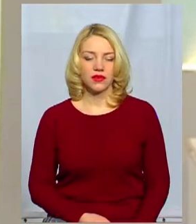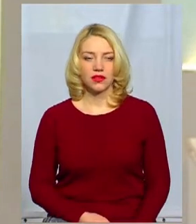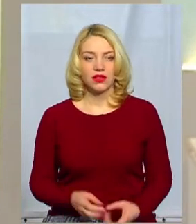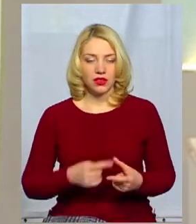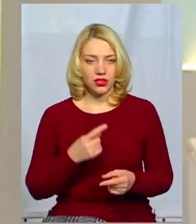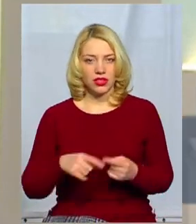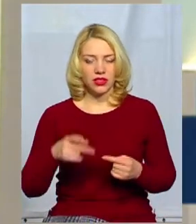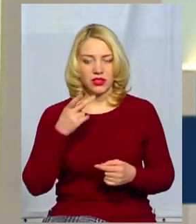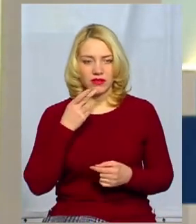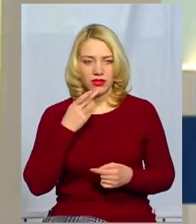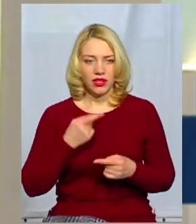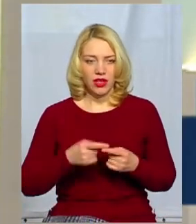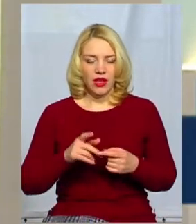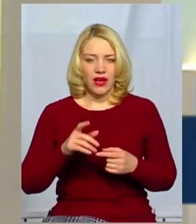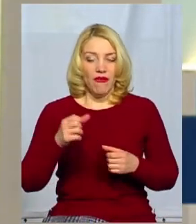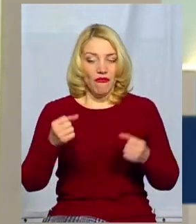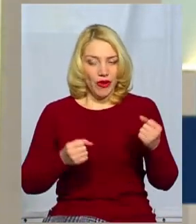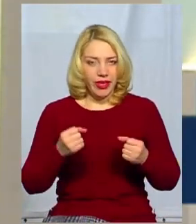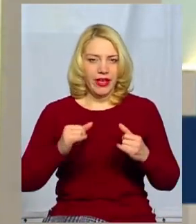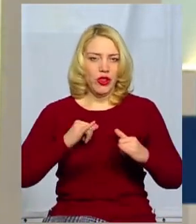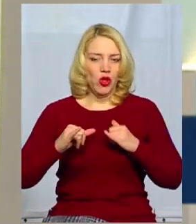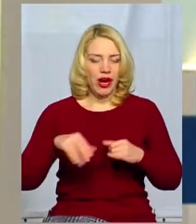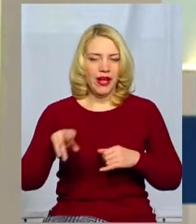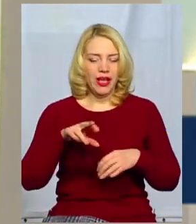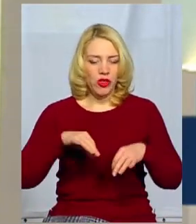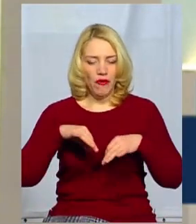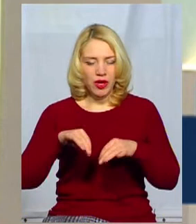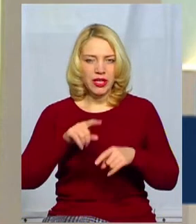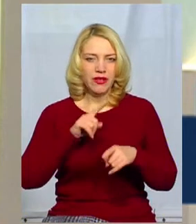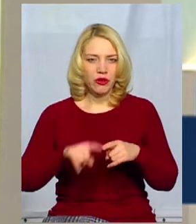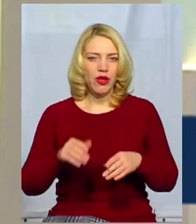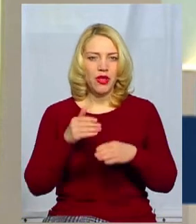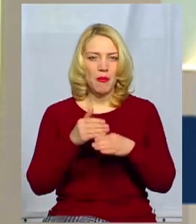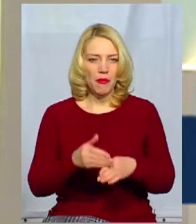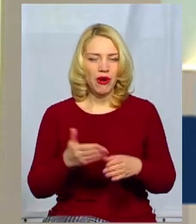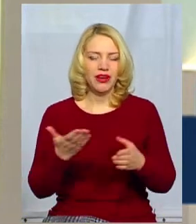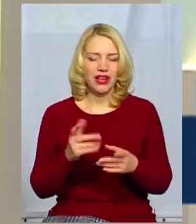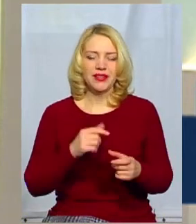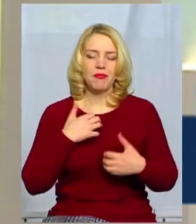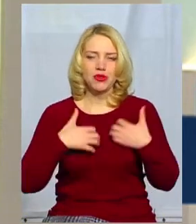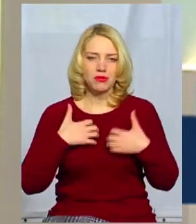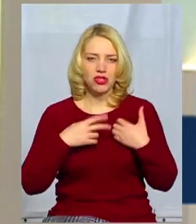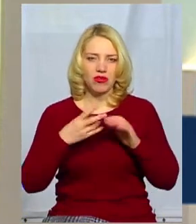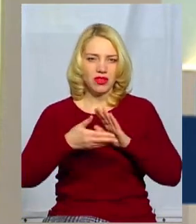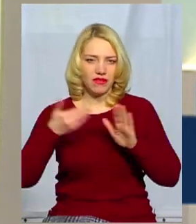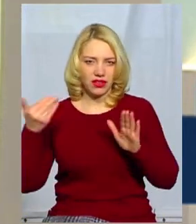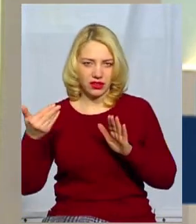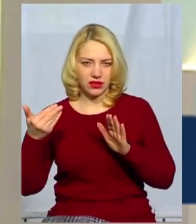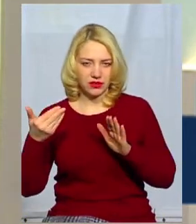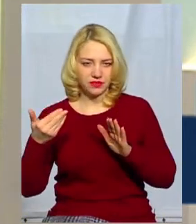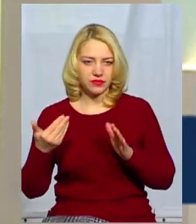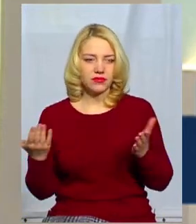Чи завжди водії толерантні до автомобілів екстрених служб, які поспішають на виклик?